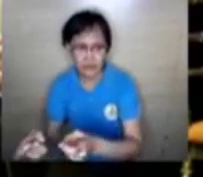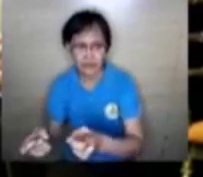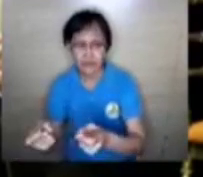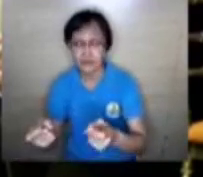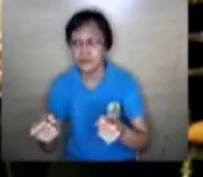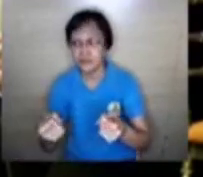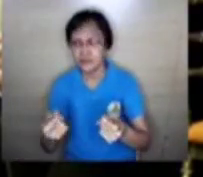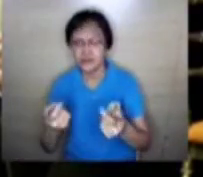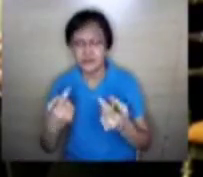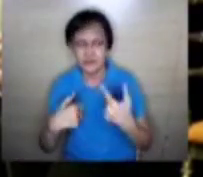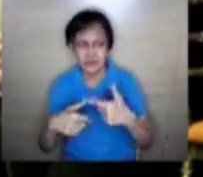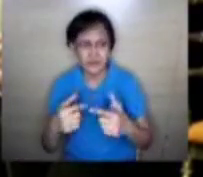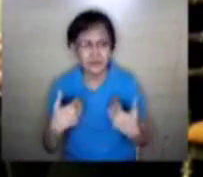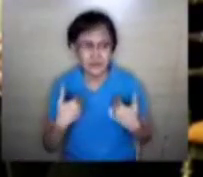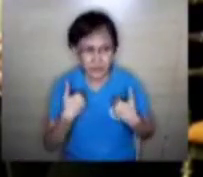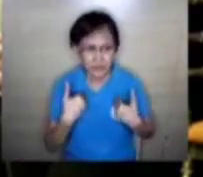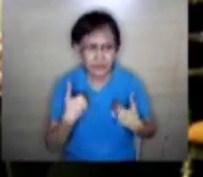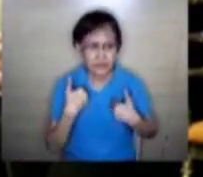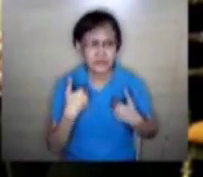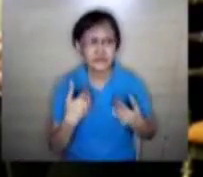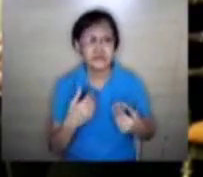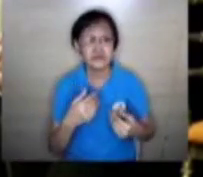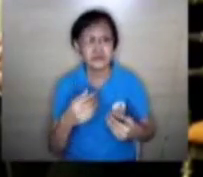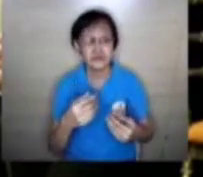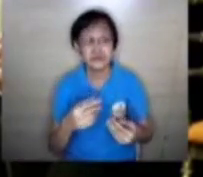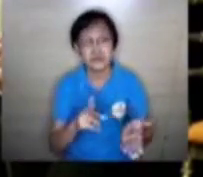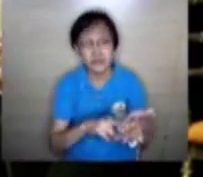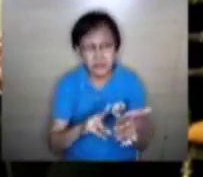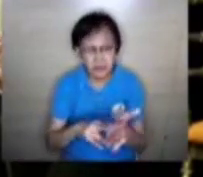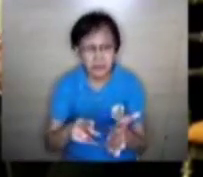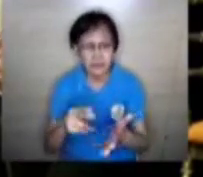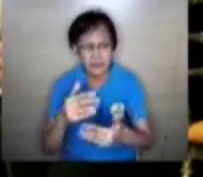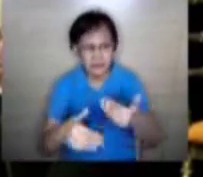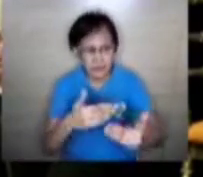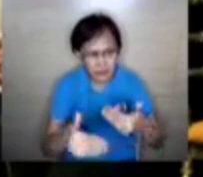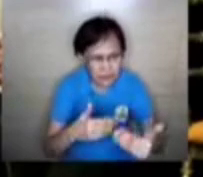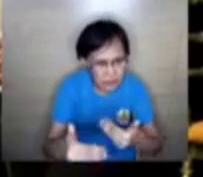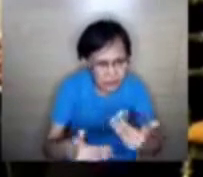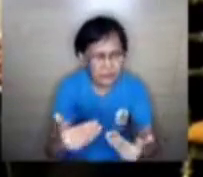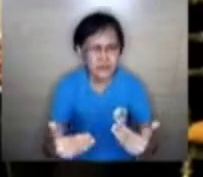lang. Pumunta po kayo sa grocery, tingnan nyo po lahat ng laman nun.